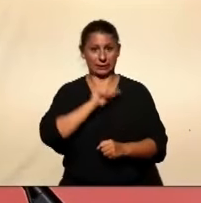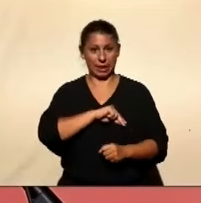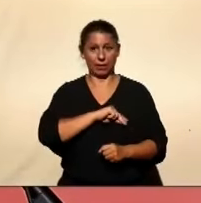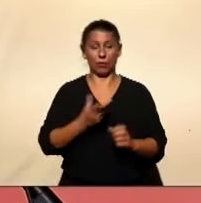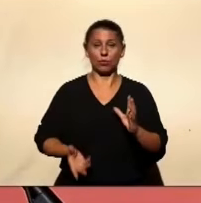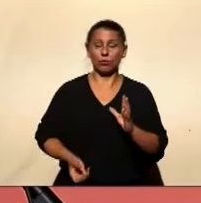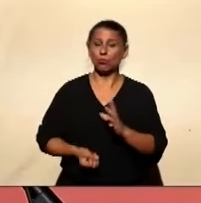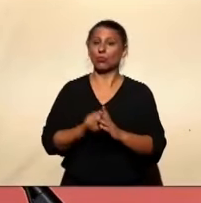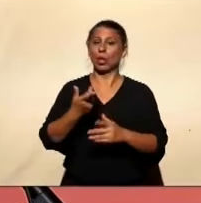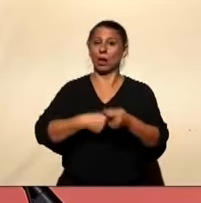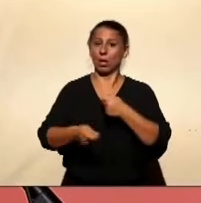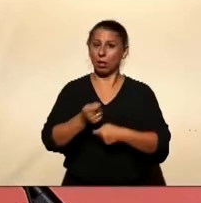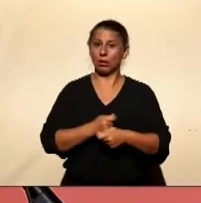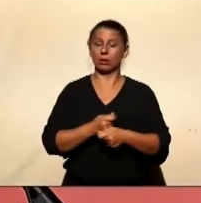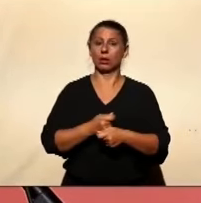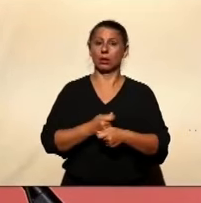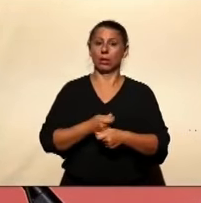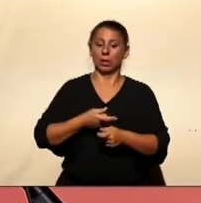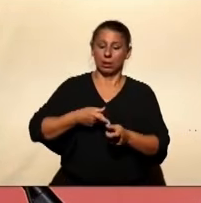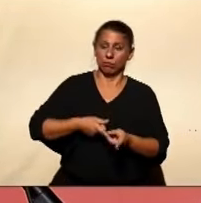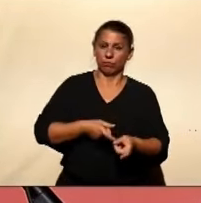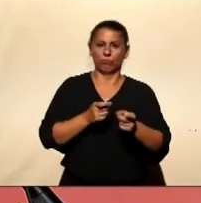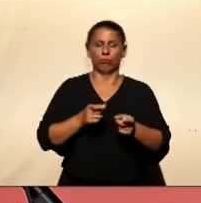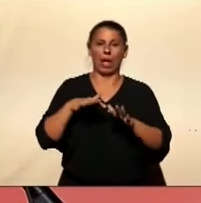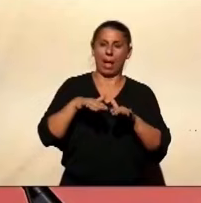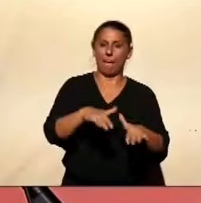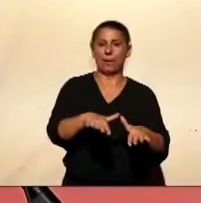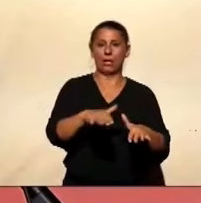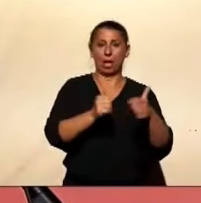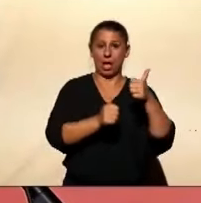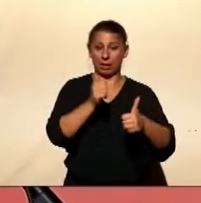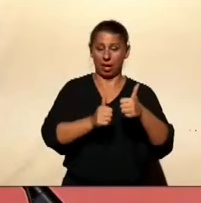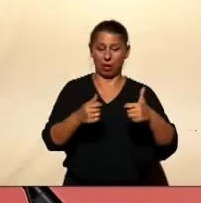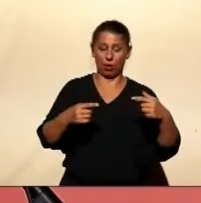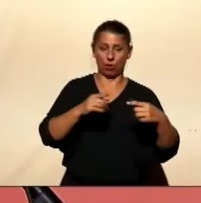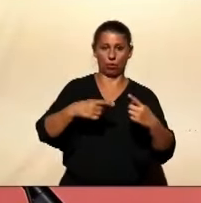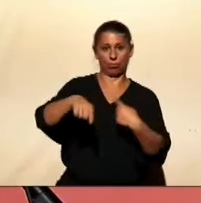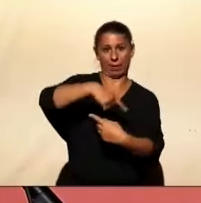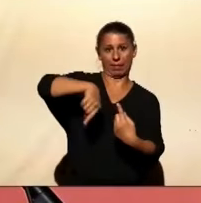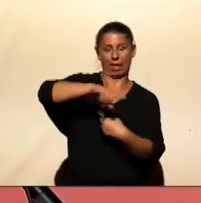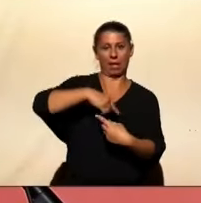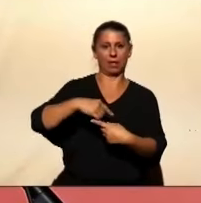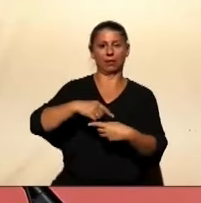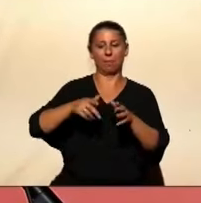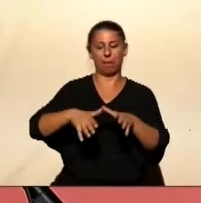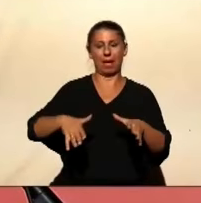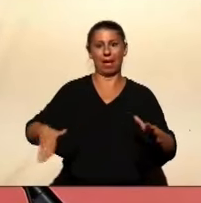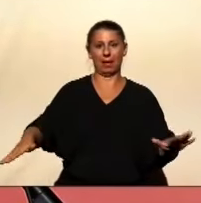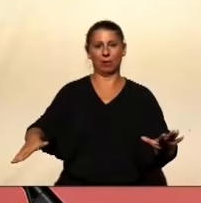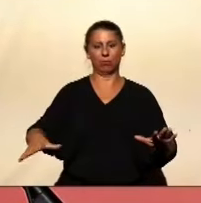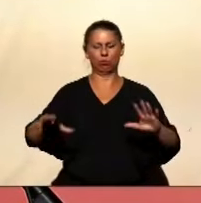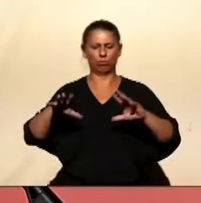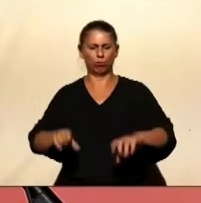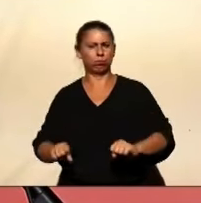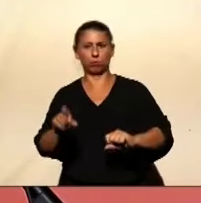νέων αγορών, των σφαιρών επιρροής, ο ανταγωνισμός ανάμεσα στους ιμπεριαλιστές για την